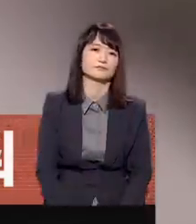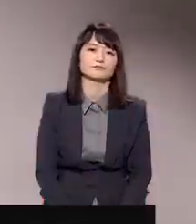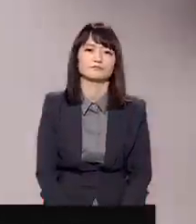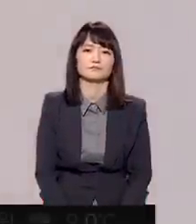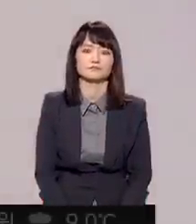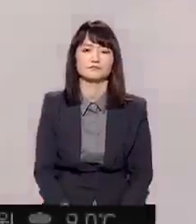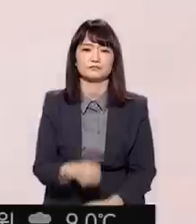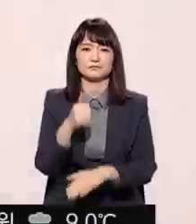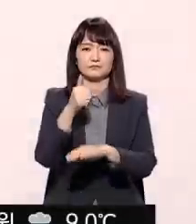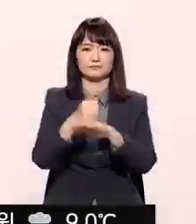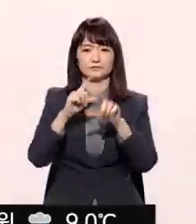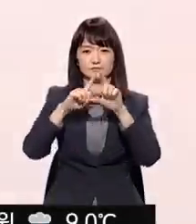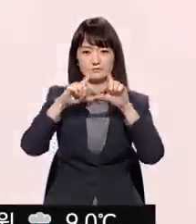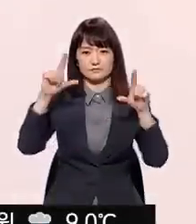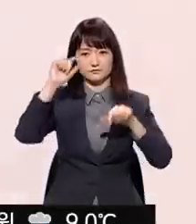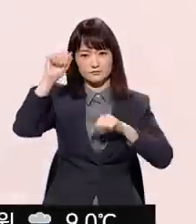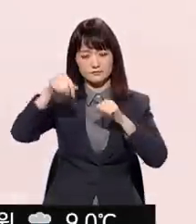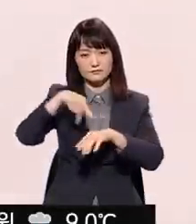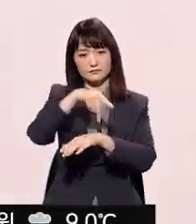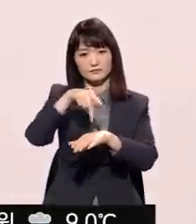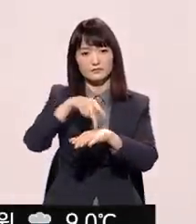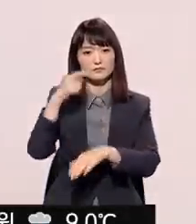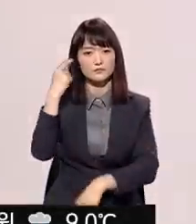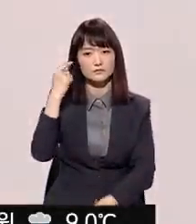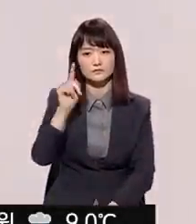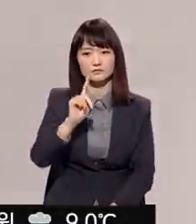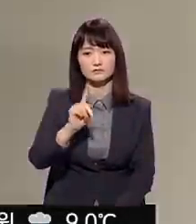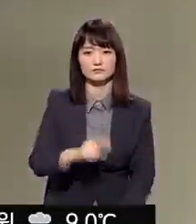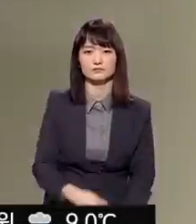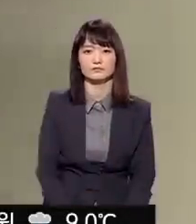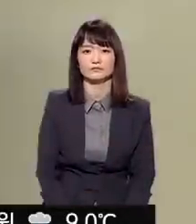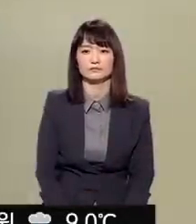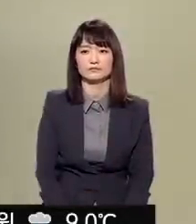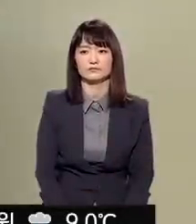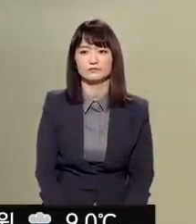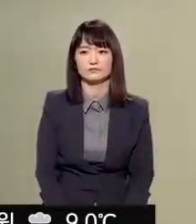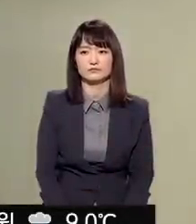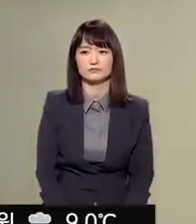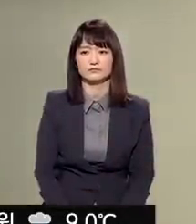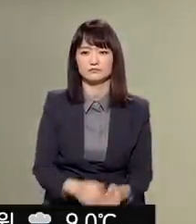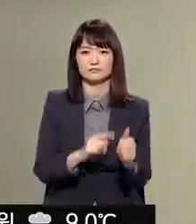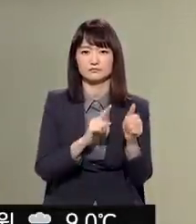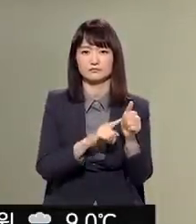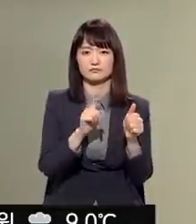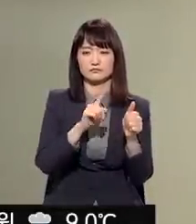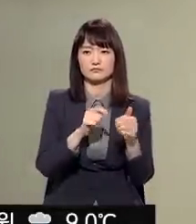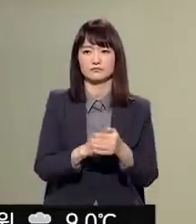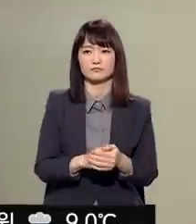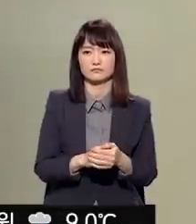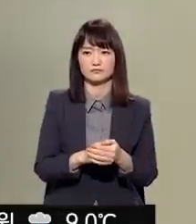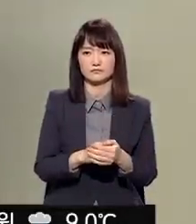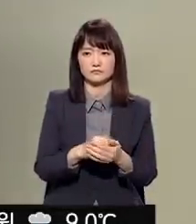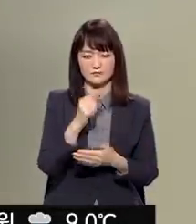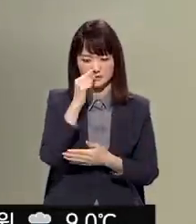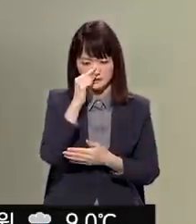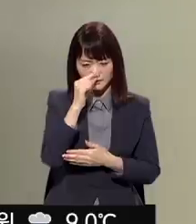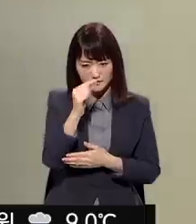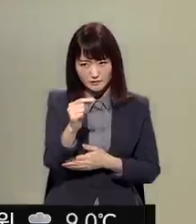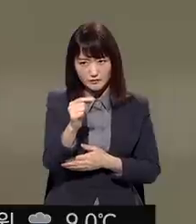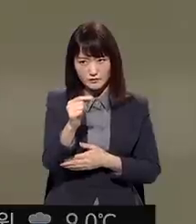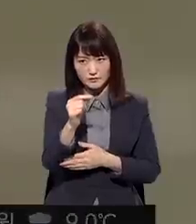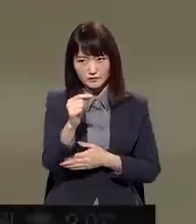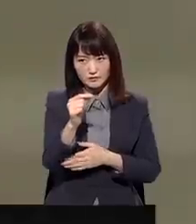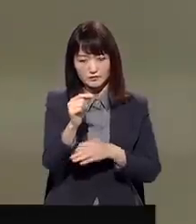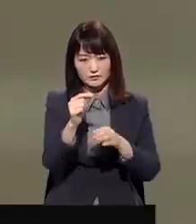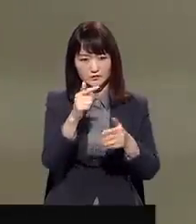자, 마지막 픽 주인공 동물 필리핀으로 가보시죠. 네, 남성이 송곳으로 나무 벽을 뚫고 있습니다. 구멍